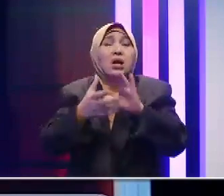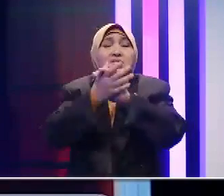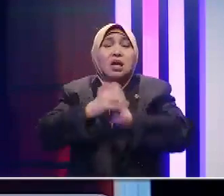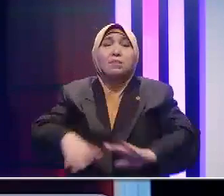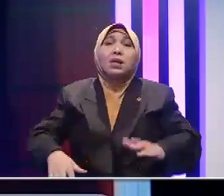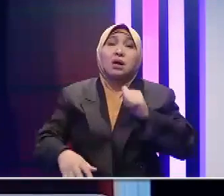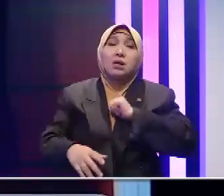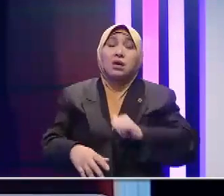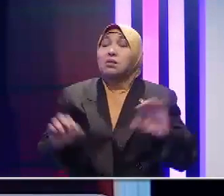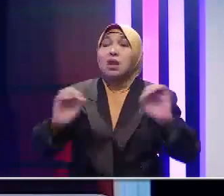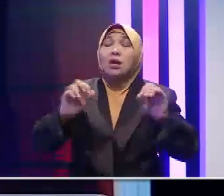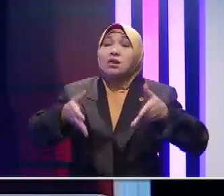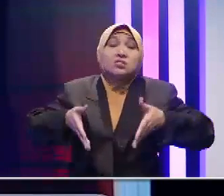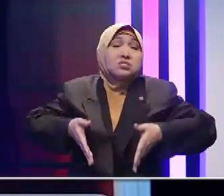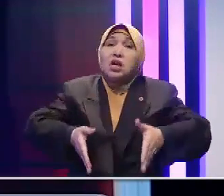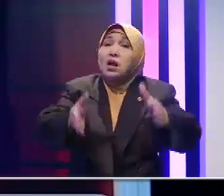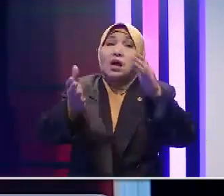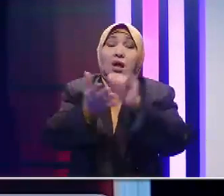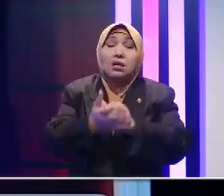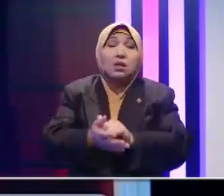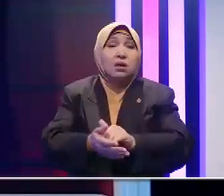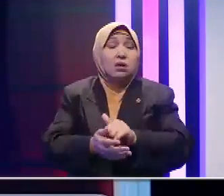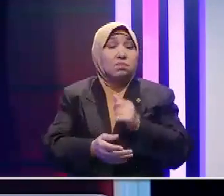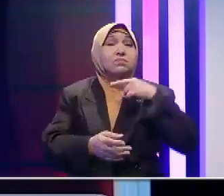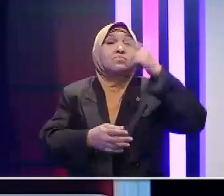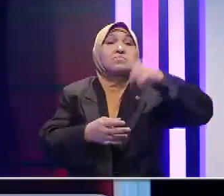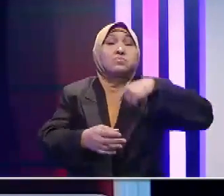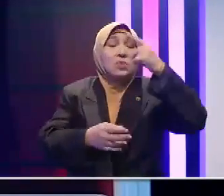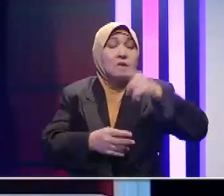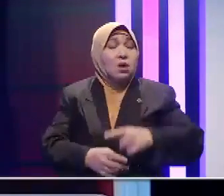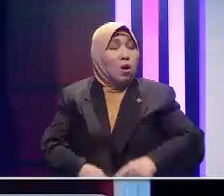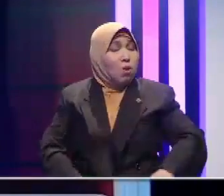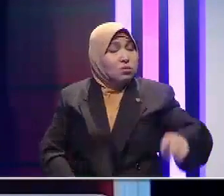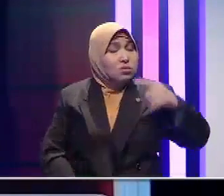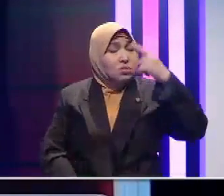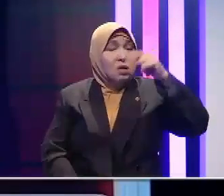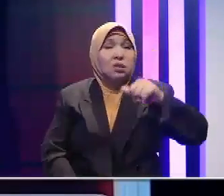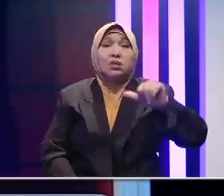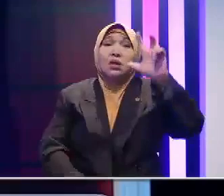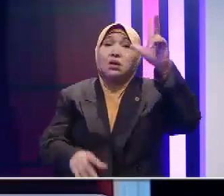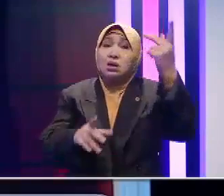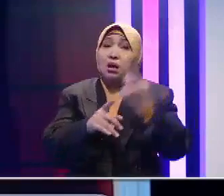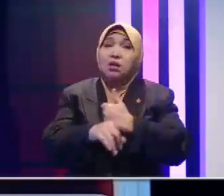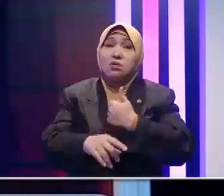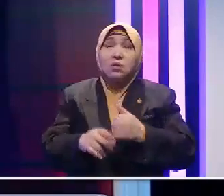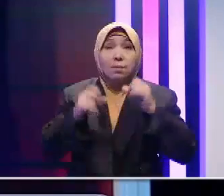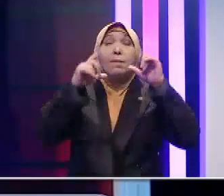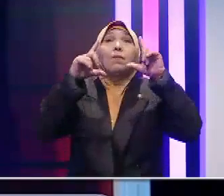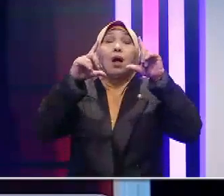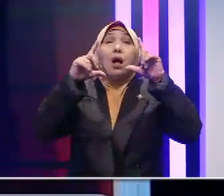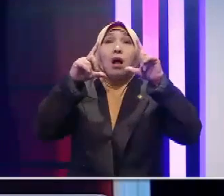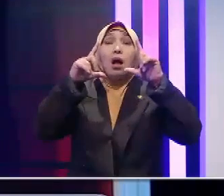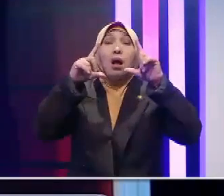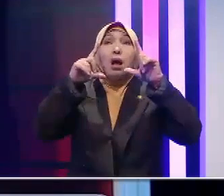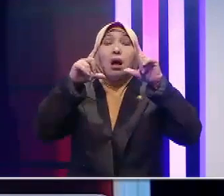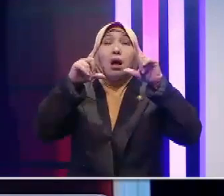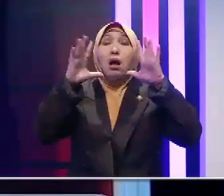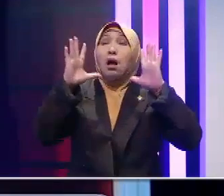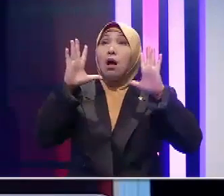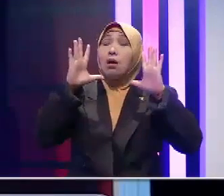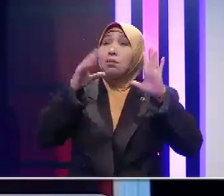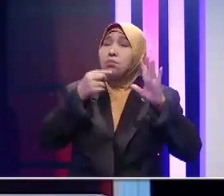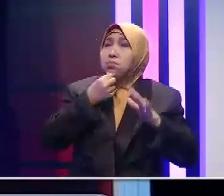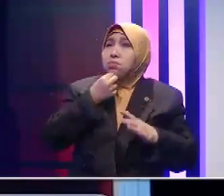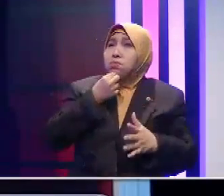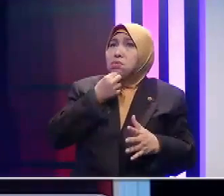Saya kata, tak ada jalan lagi. Saya cakap, mengucap, saya kata, 3 kali, dan saya pun tersedap. Saya bangun, saya rasa pelik